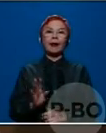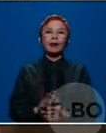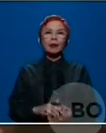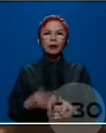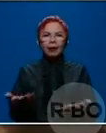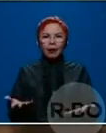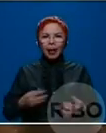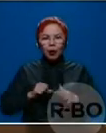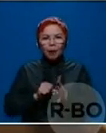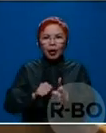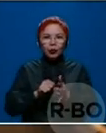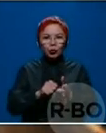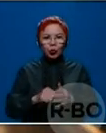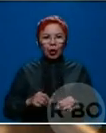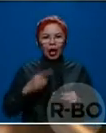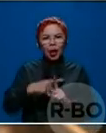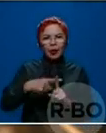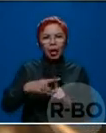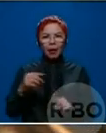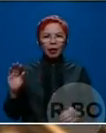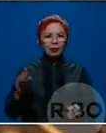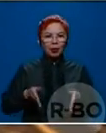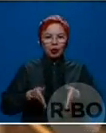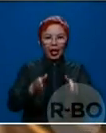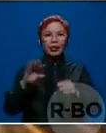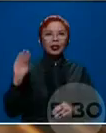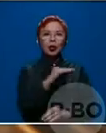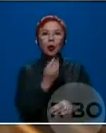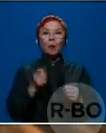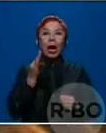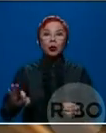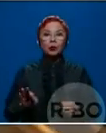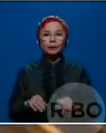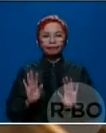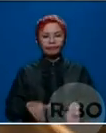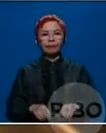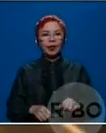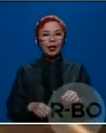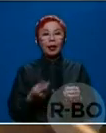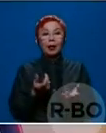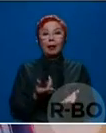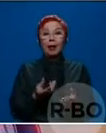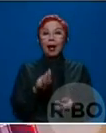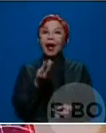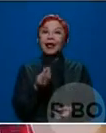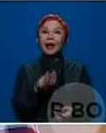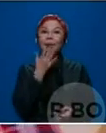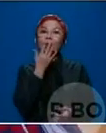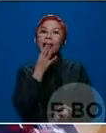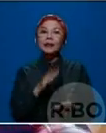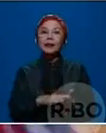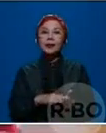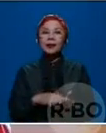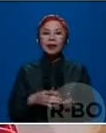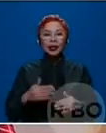kali lipat 55 trayek baru supaya ini murah lalu apa yang kelima sembako harga beras menurut laporan Bank Indonesia